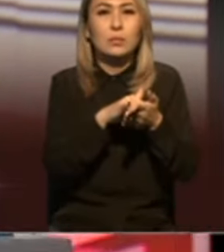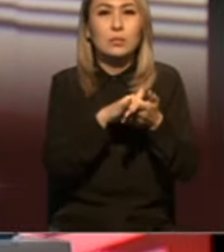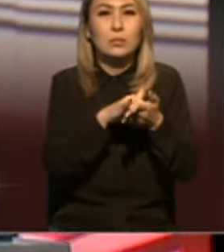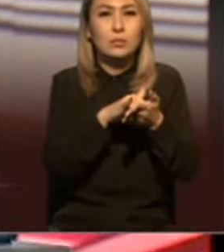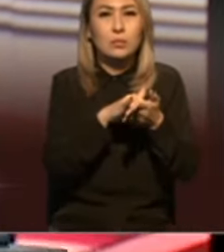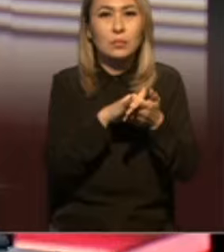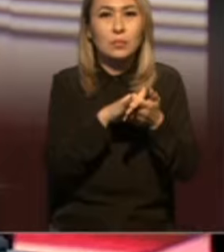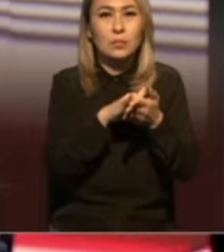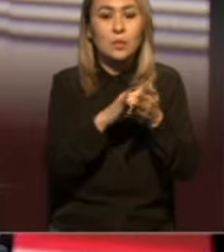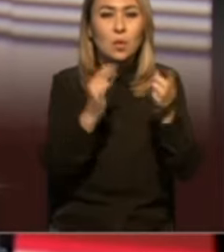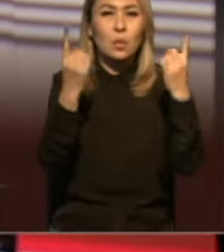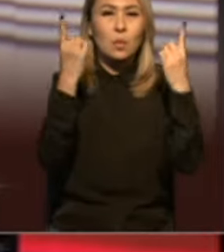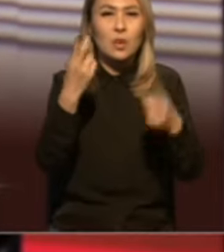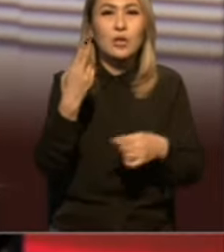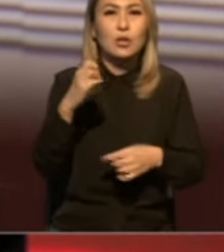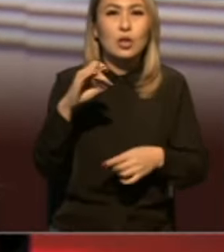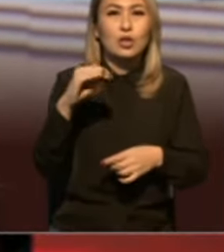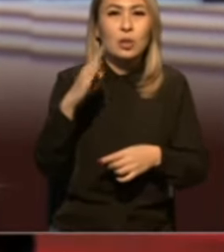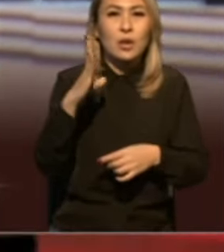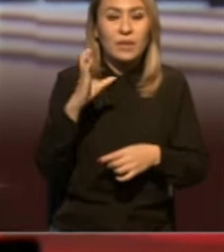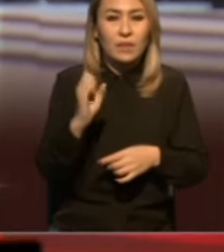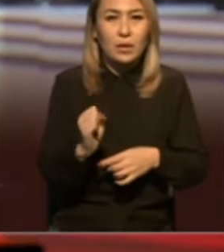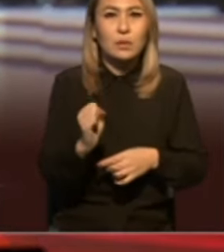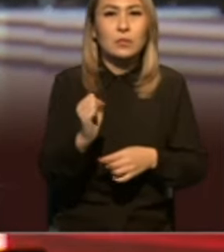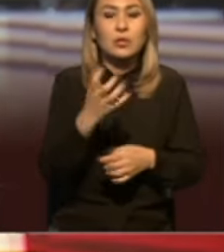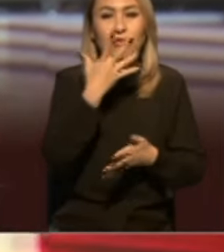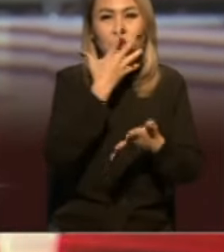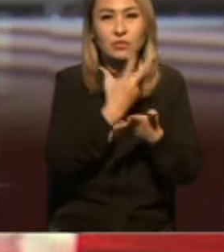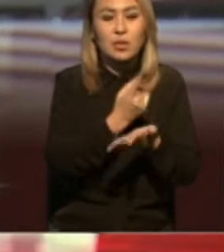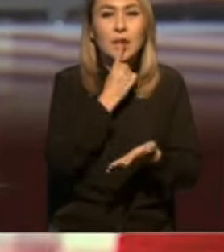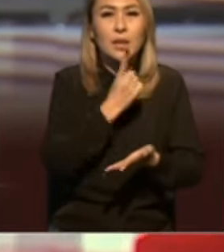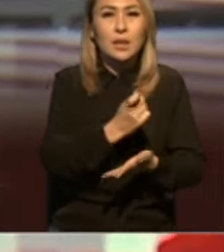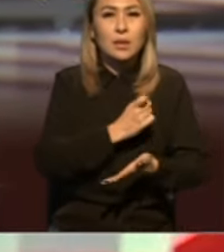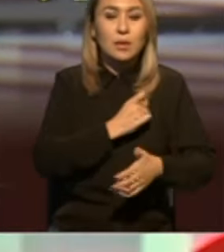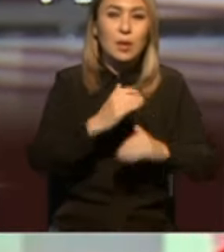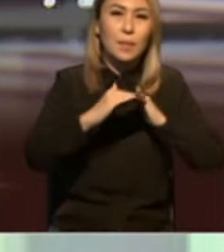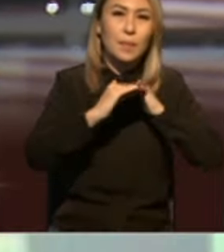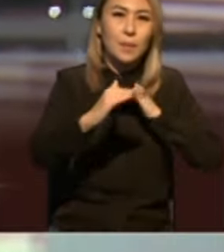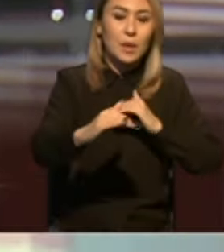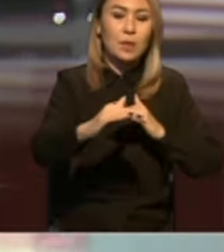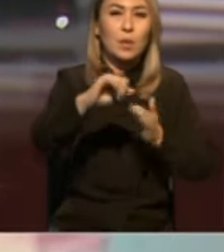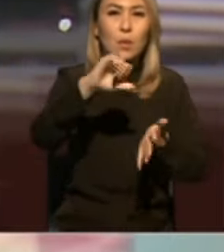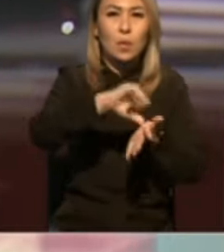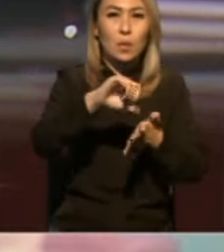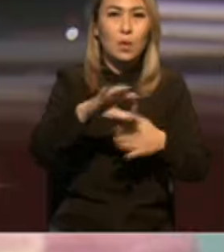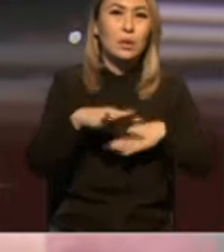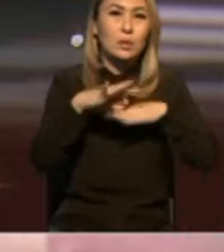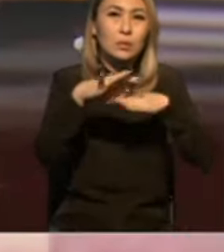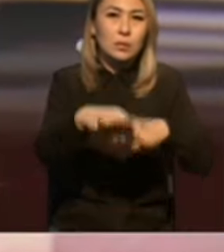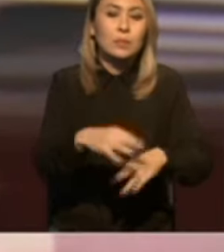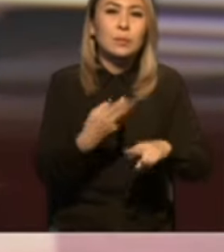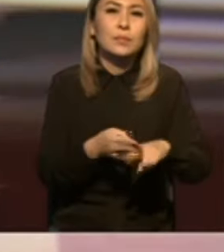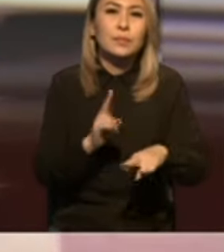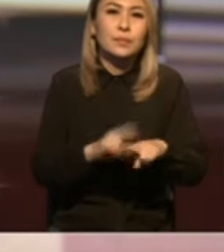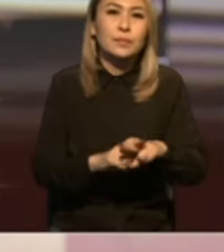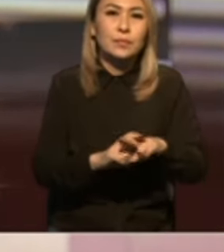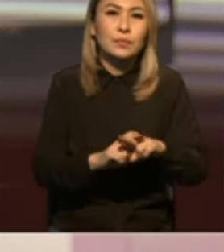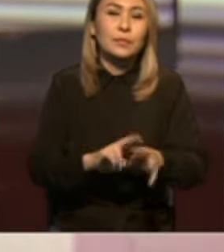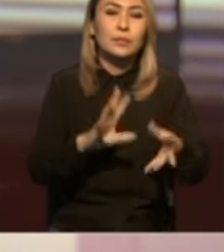аймақтық алпауыт держава ретінде өзінің әскери потенциалы, басқа да потенциалын қолданып, жаңа бір интеллектуалды деңгейге